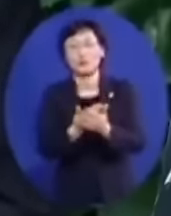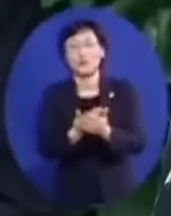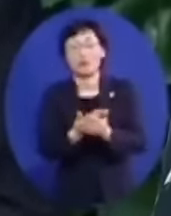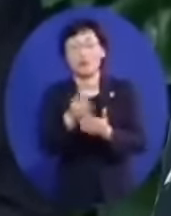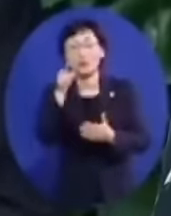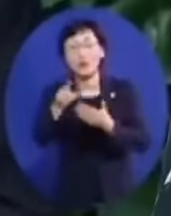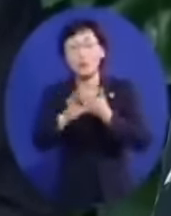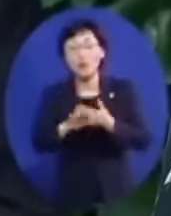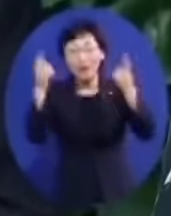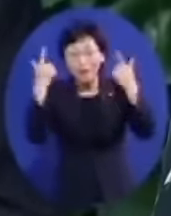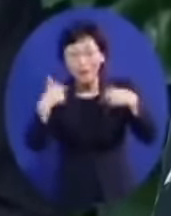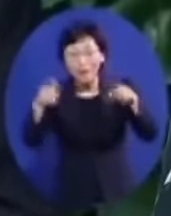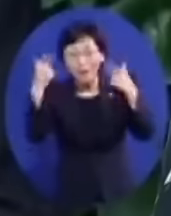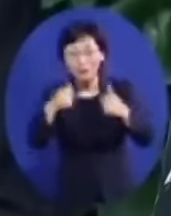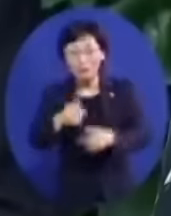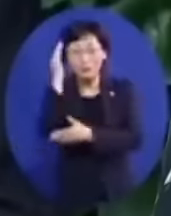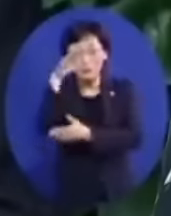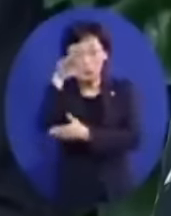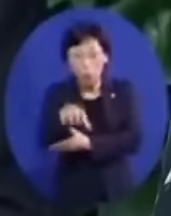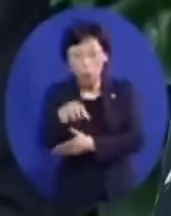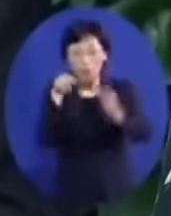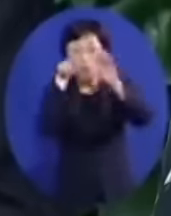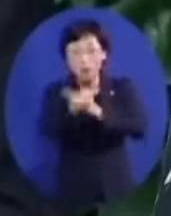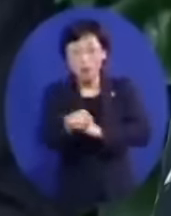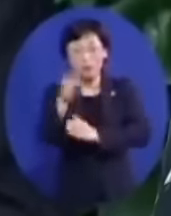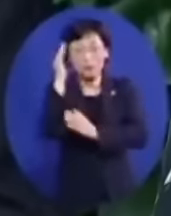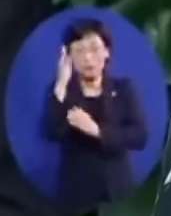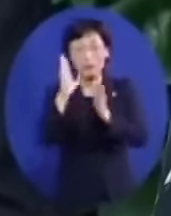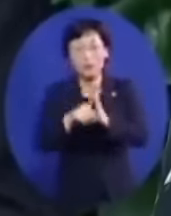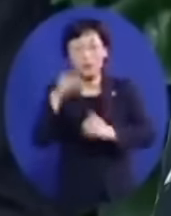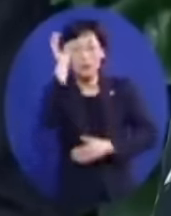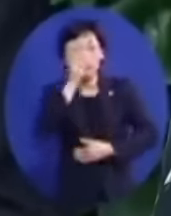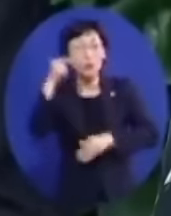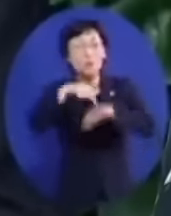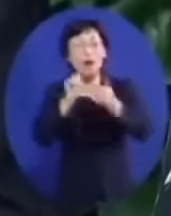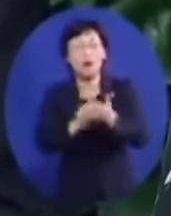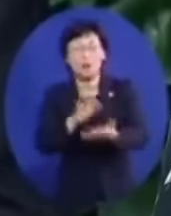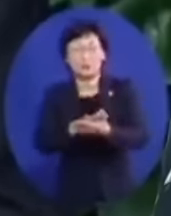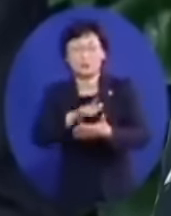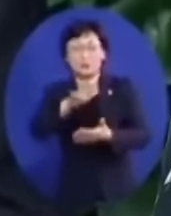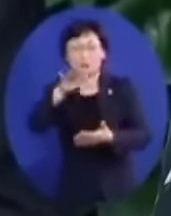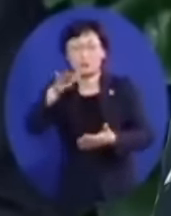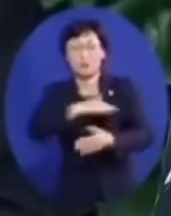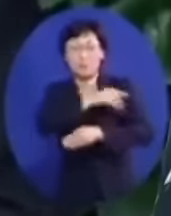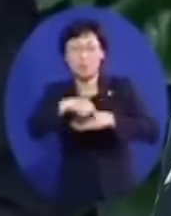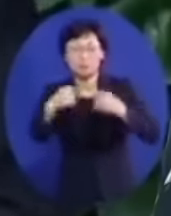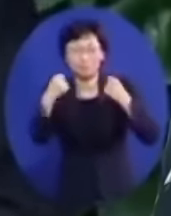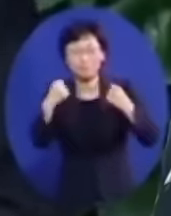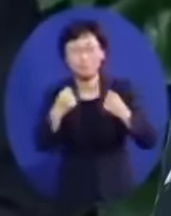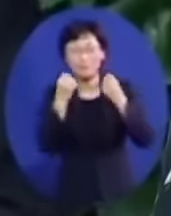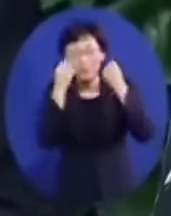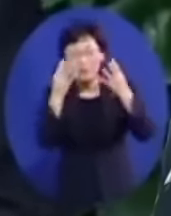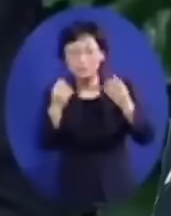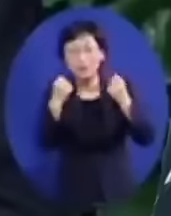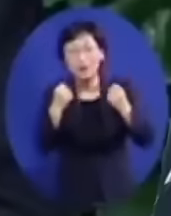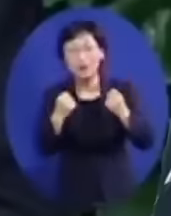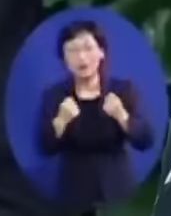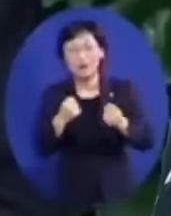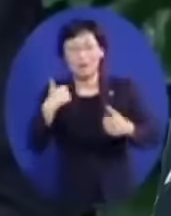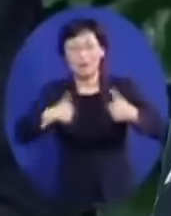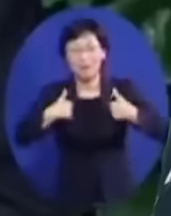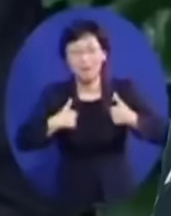그러면 언제나 집회 장소에 가서 집회를 하게 되면 성령이 마음을 뜨겁게 만드시고 몸에 새로운 힘이 생기고 즐거움이